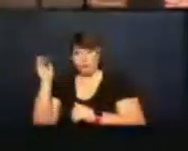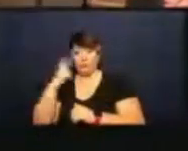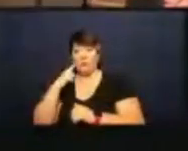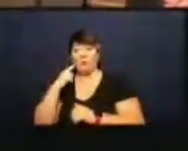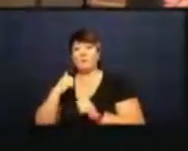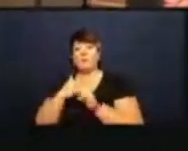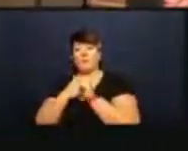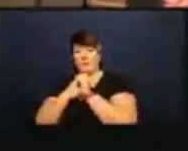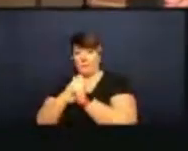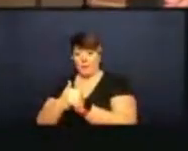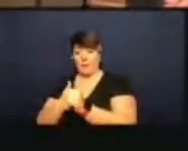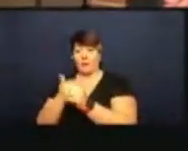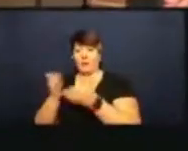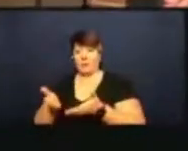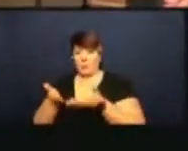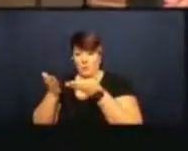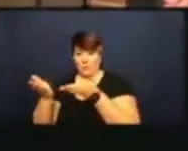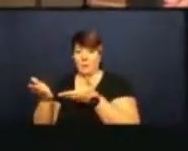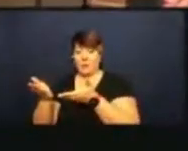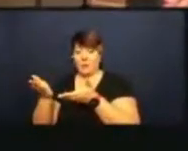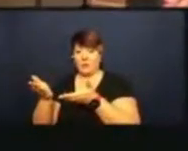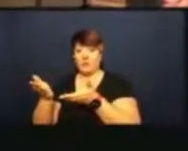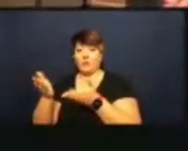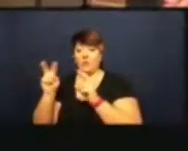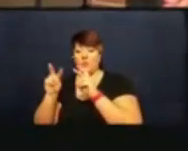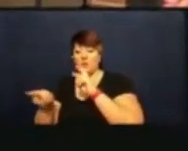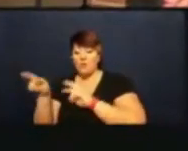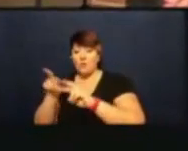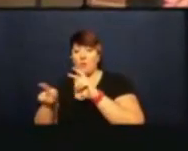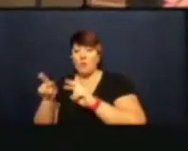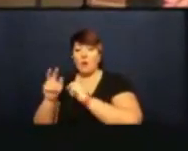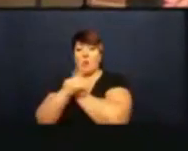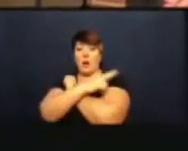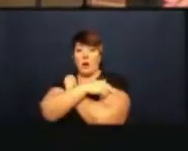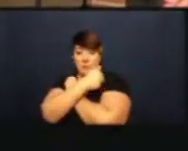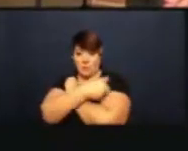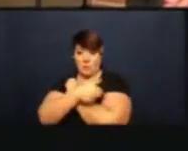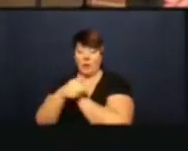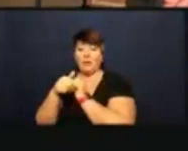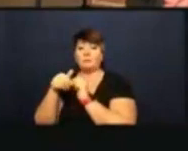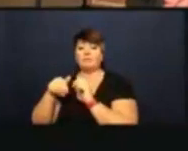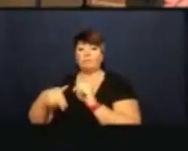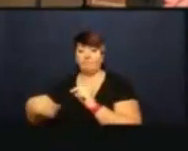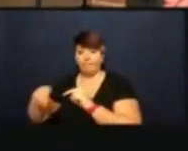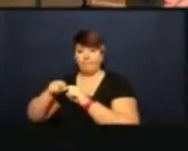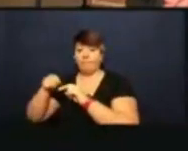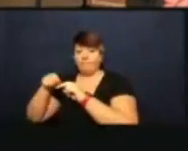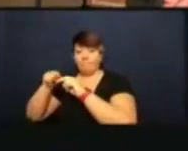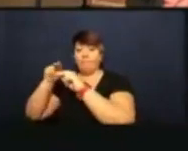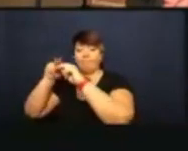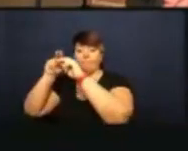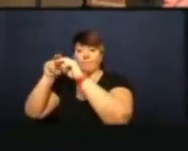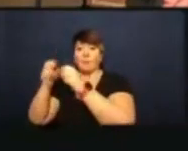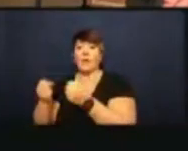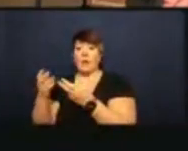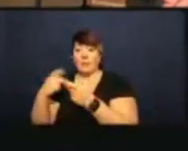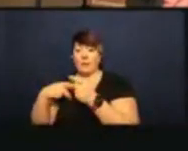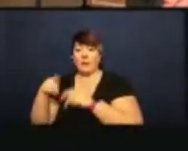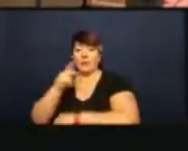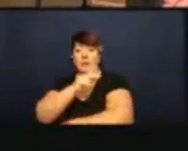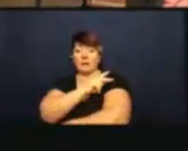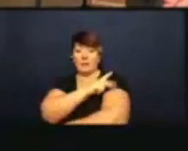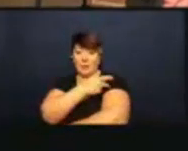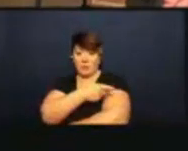mkutano wiki iliyopita kuhusu kirusi hiki. Na tunaona ya